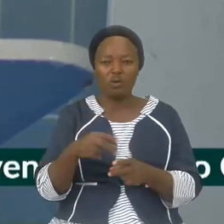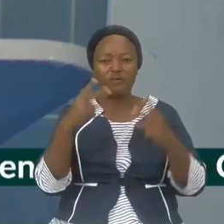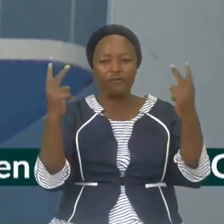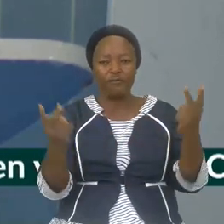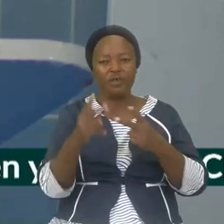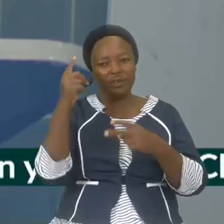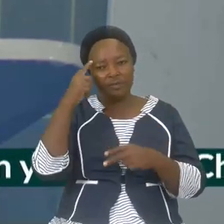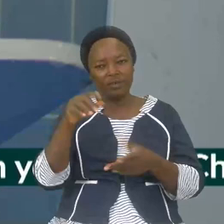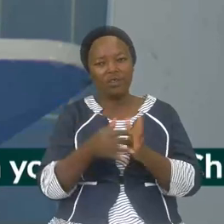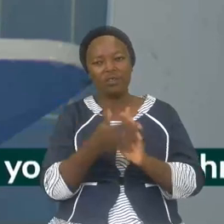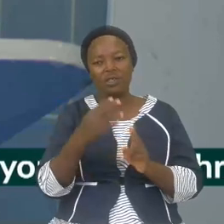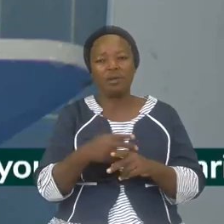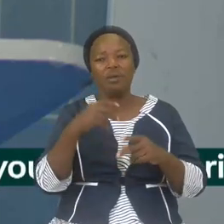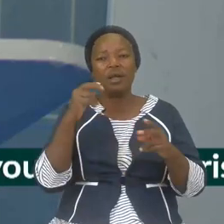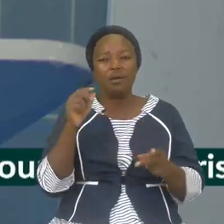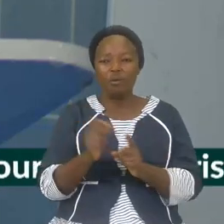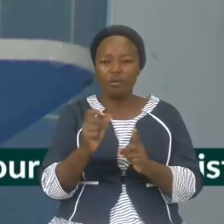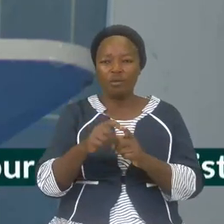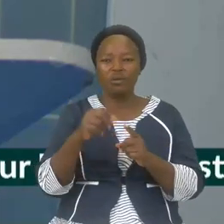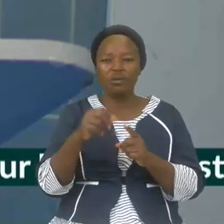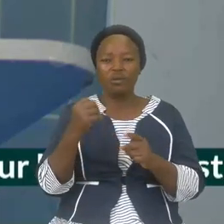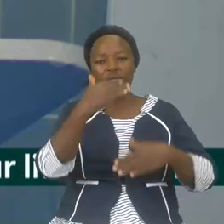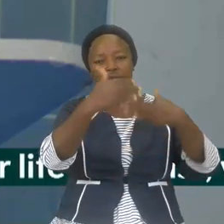toutes les nouvelles que vous aurez